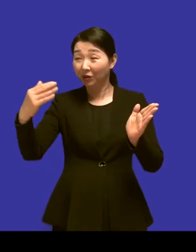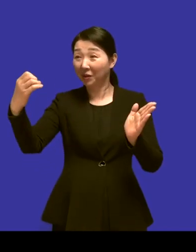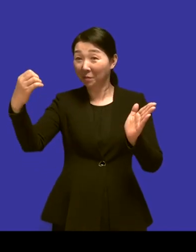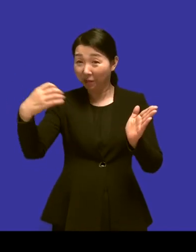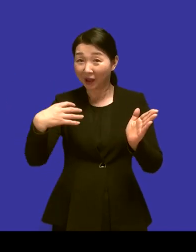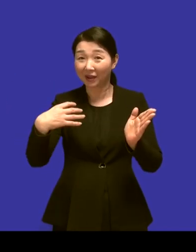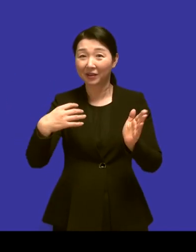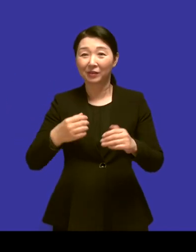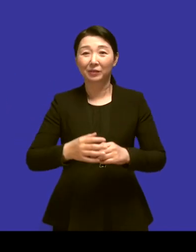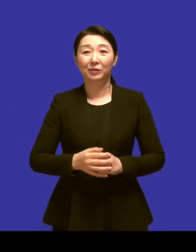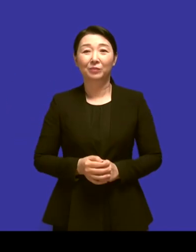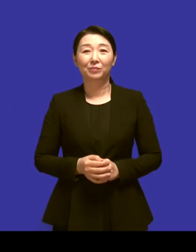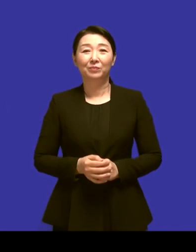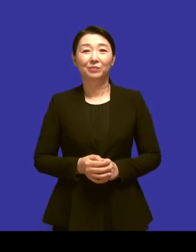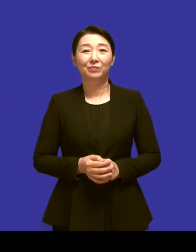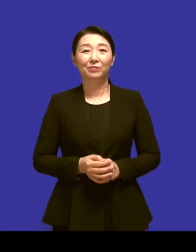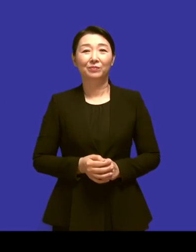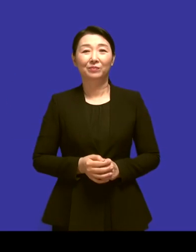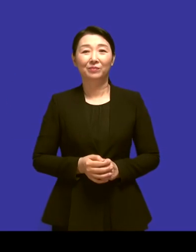전도사님께서 얘기해 주셨을 때